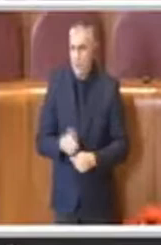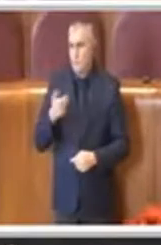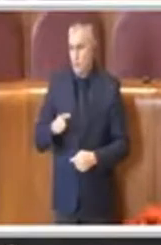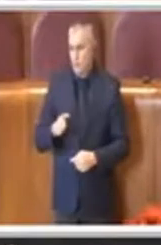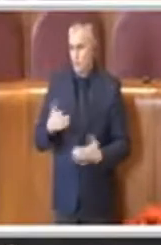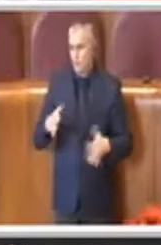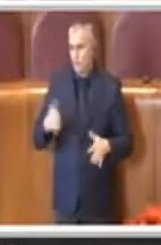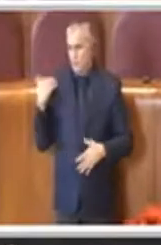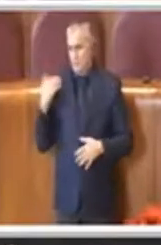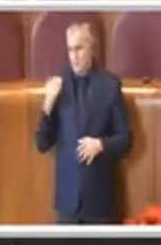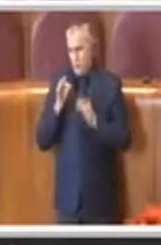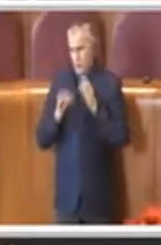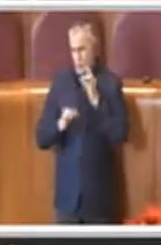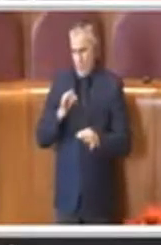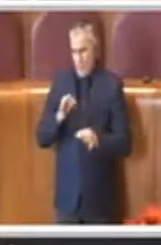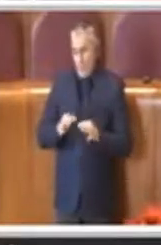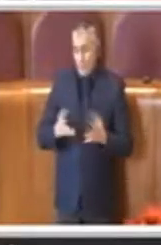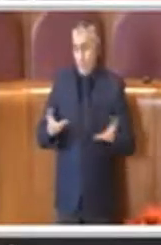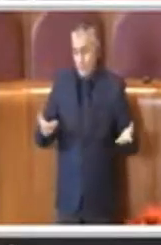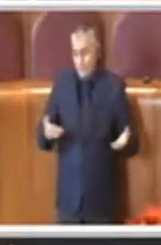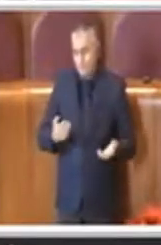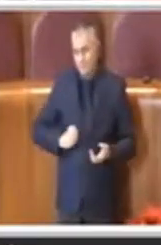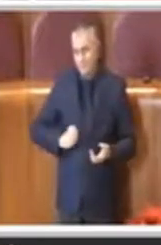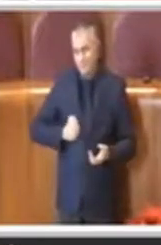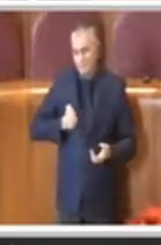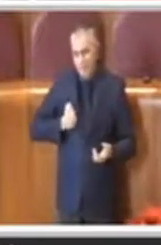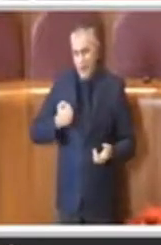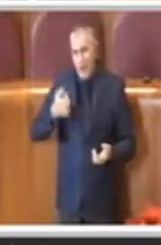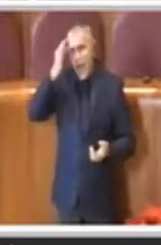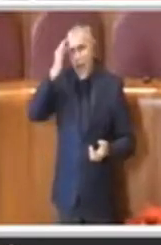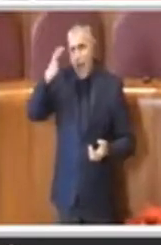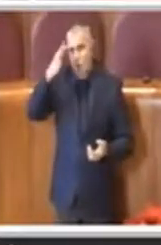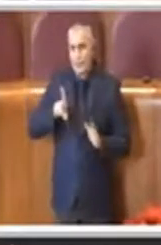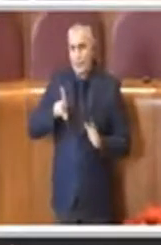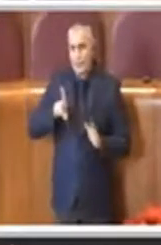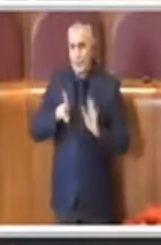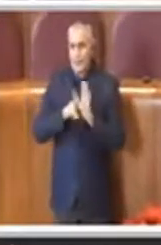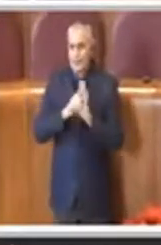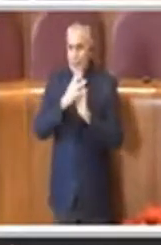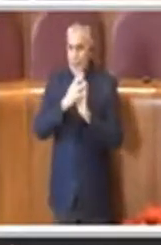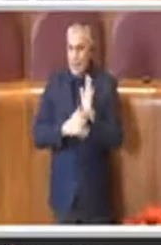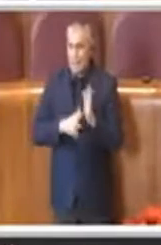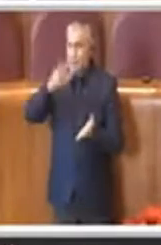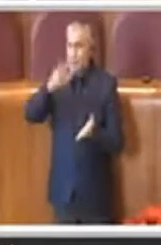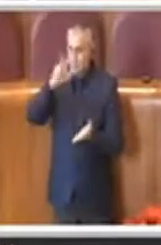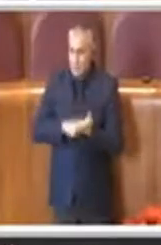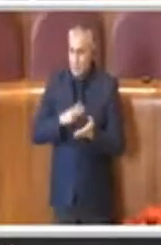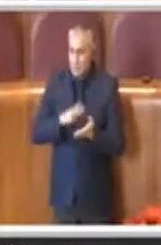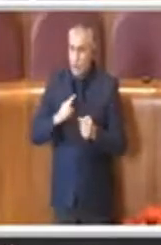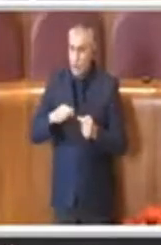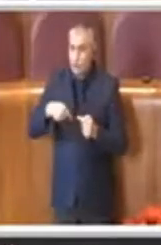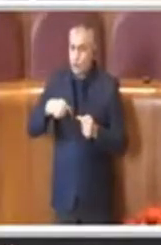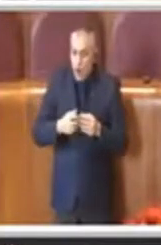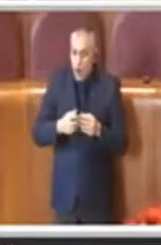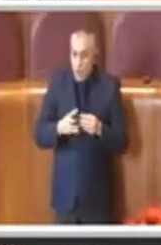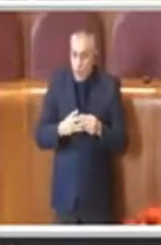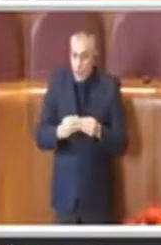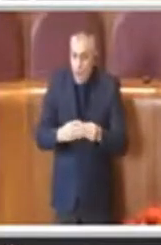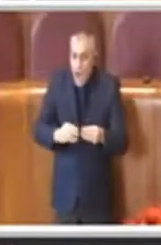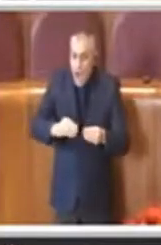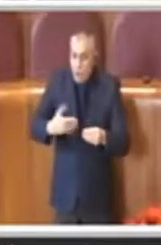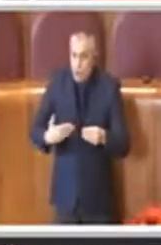intervento, purtroppo ci siamo resi conto che l'attuazione non è avvenuta in maniera